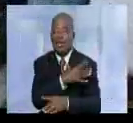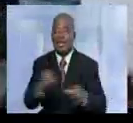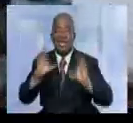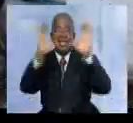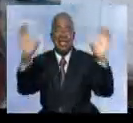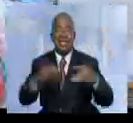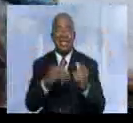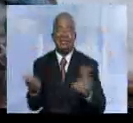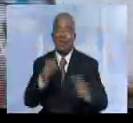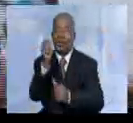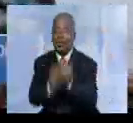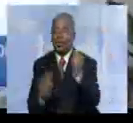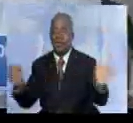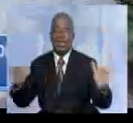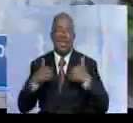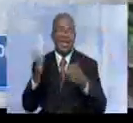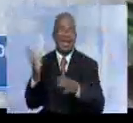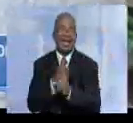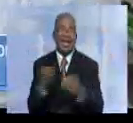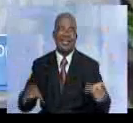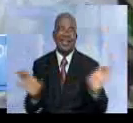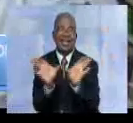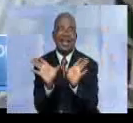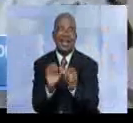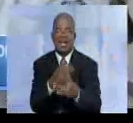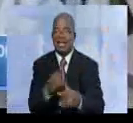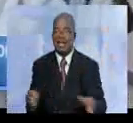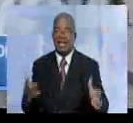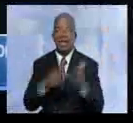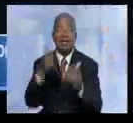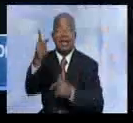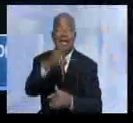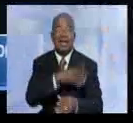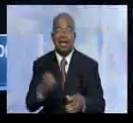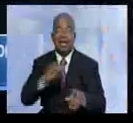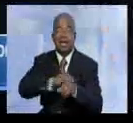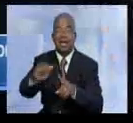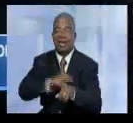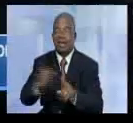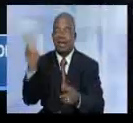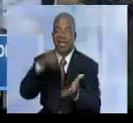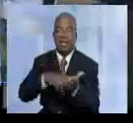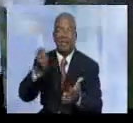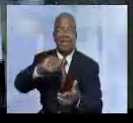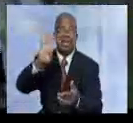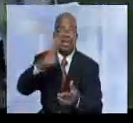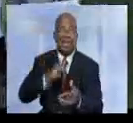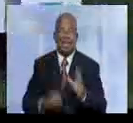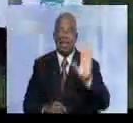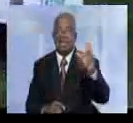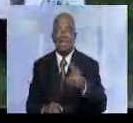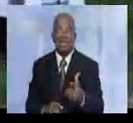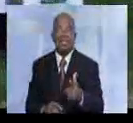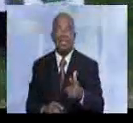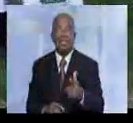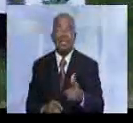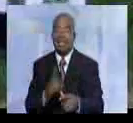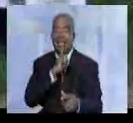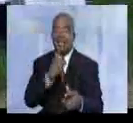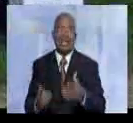troisième session de formation, le programme de formation de l'année 2014 de l'Agence nationale de la formation professionnelle AGFOP a